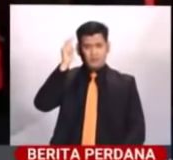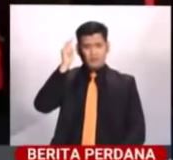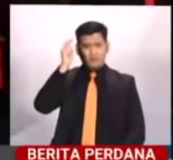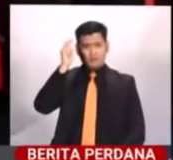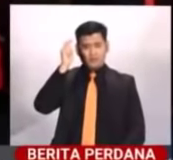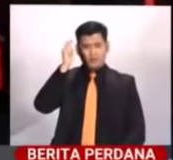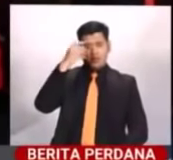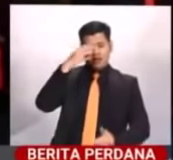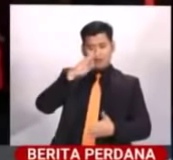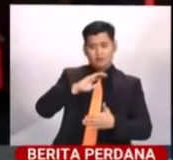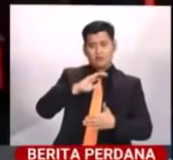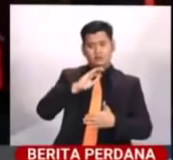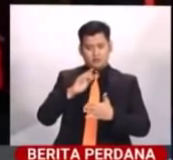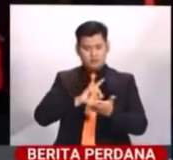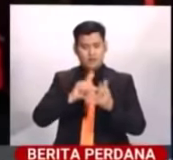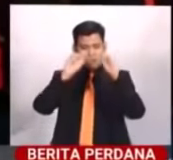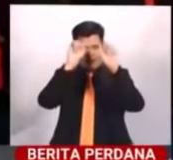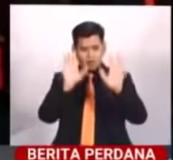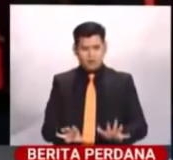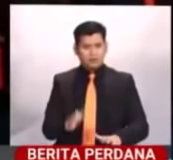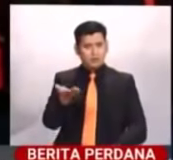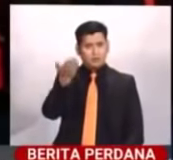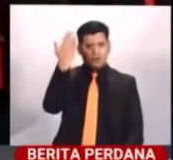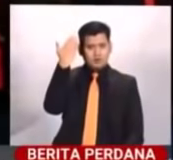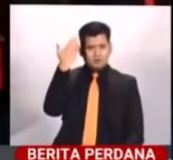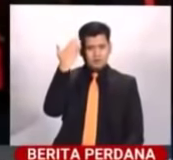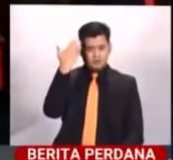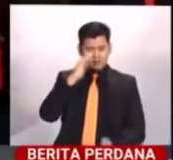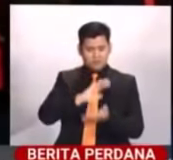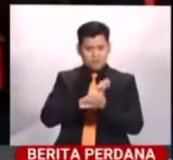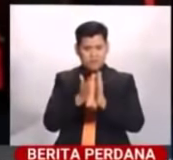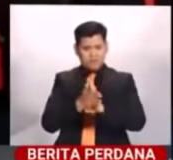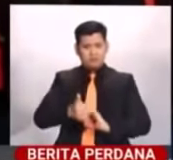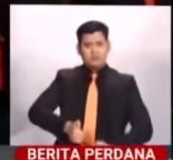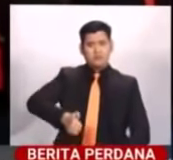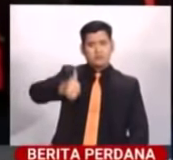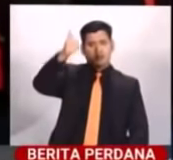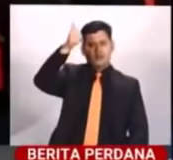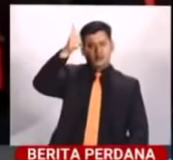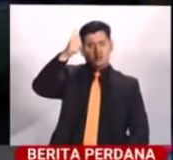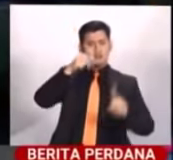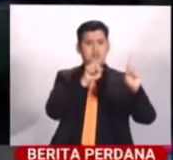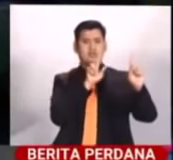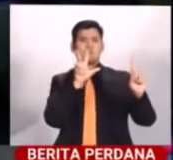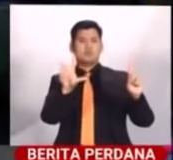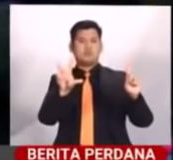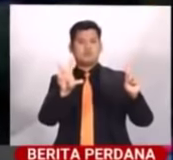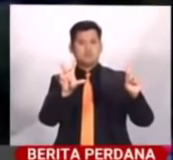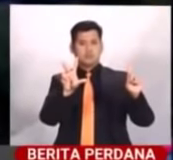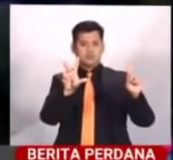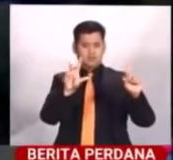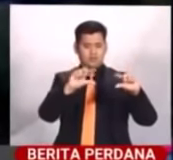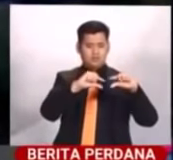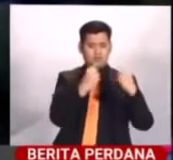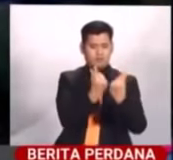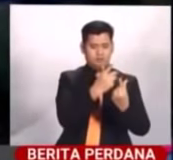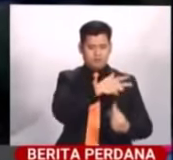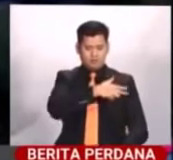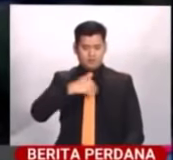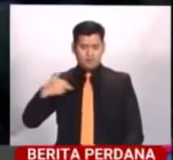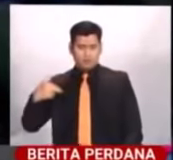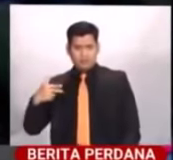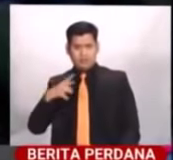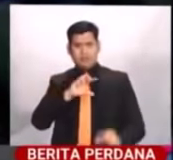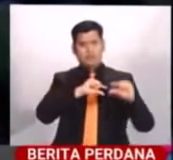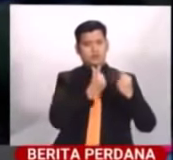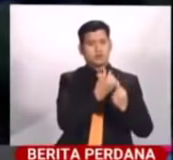minggu lalu, skuad lelaki negara muncul naib juara apabila tunduk 1-3 kepada pasukan Indonesia. Skuad